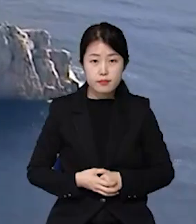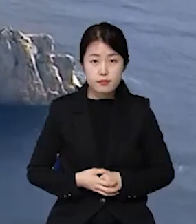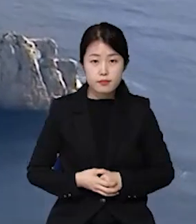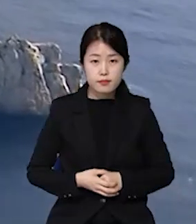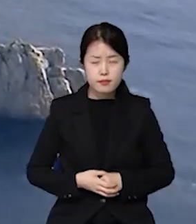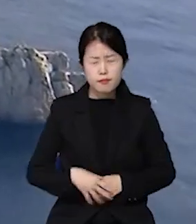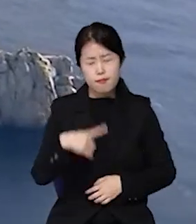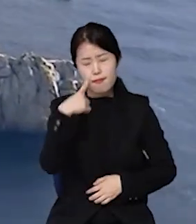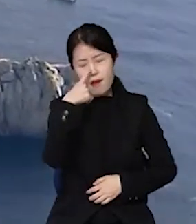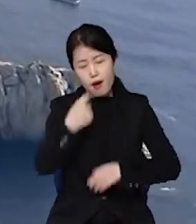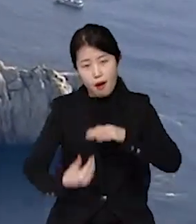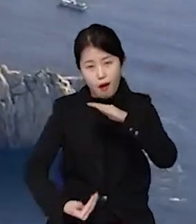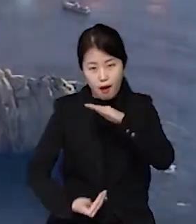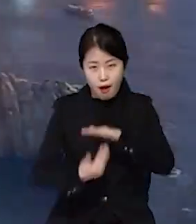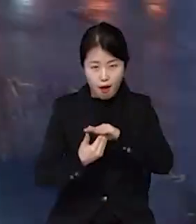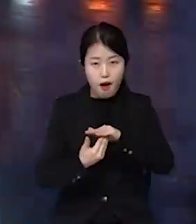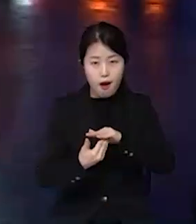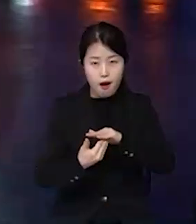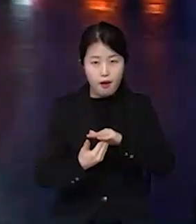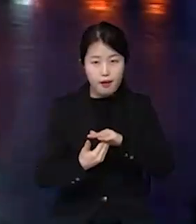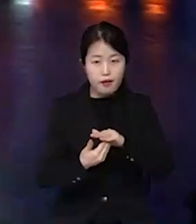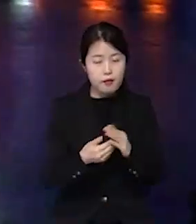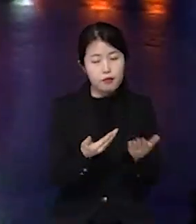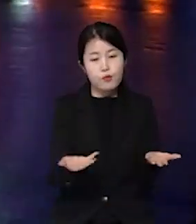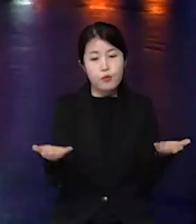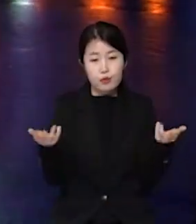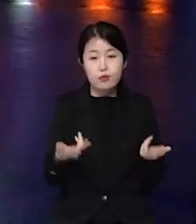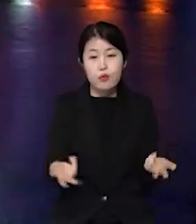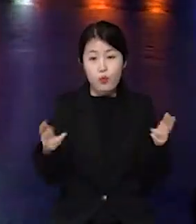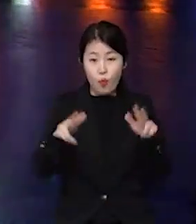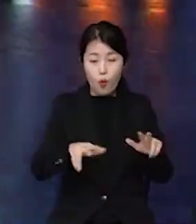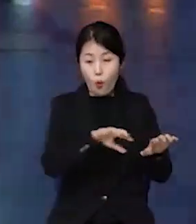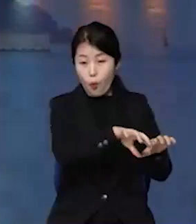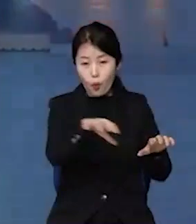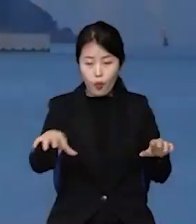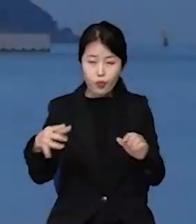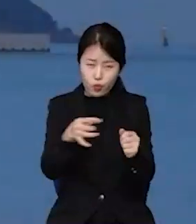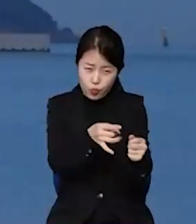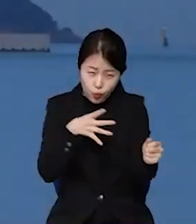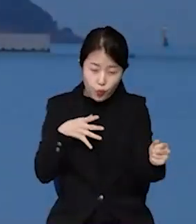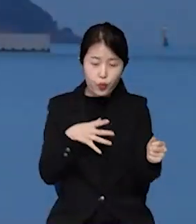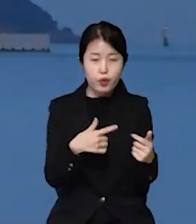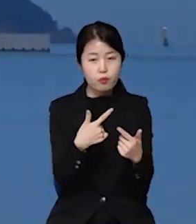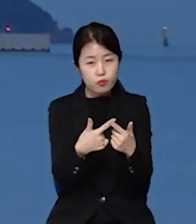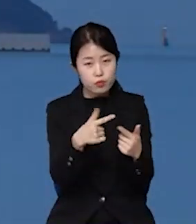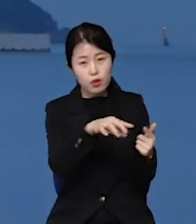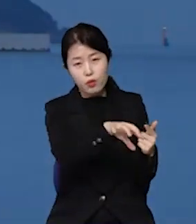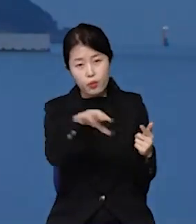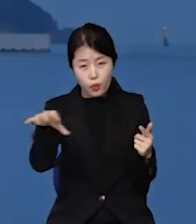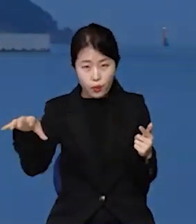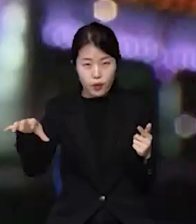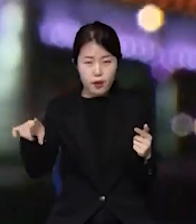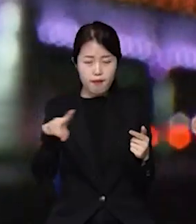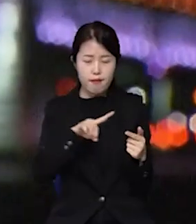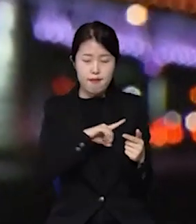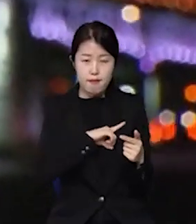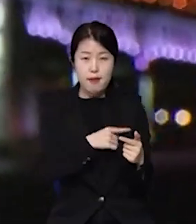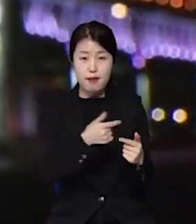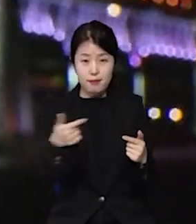천혜의 비경 한려해상 국립공원을 품고 있는 여수와 남해 통영, 그리고 국내 최대 해양도시